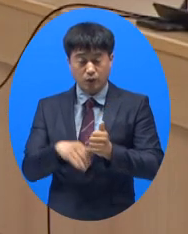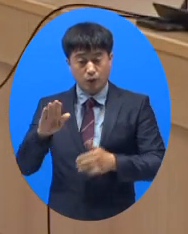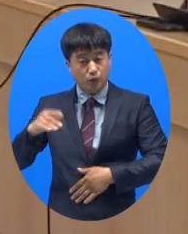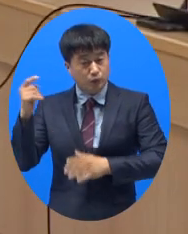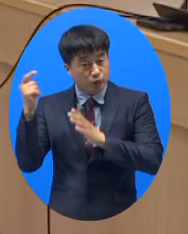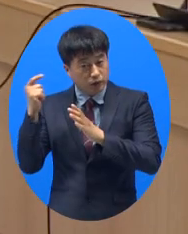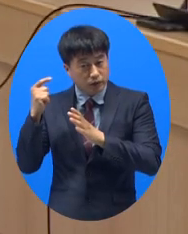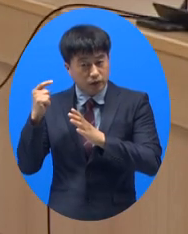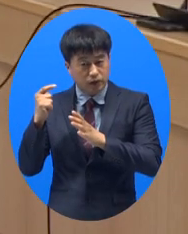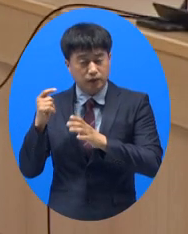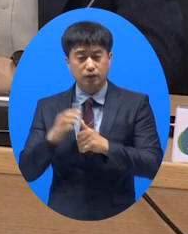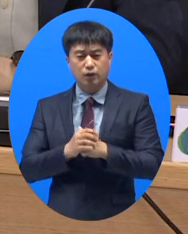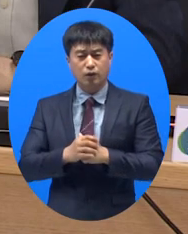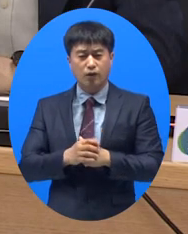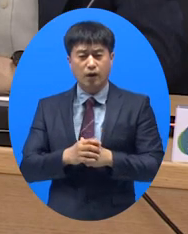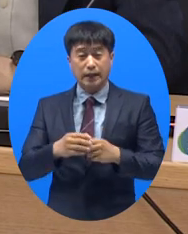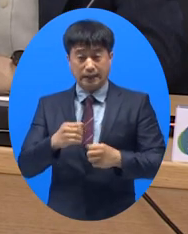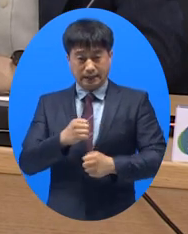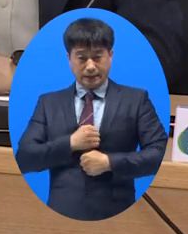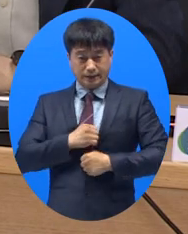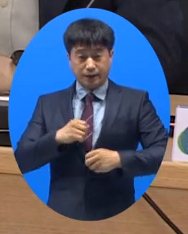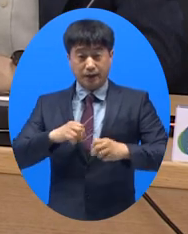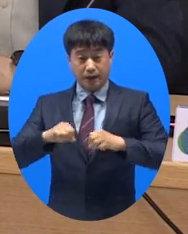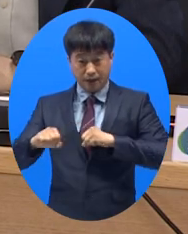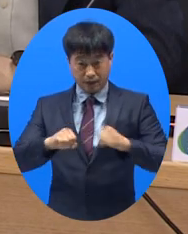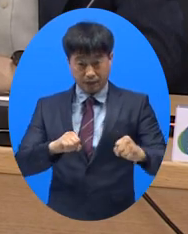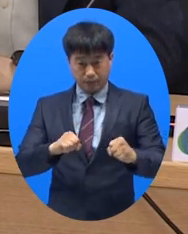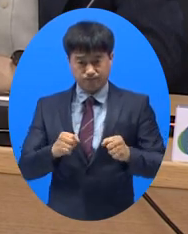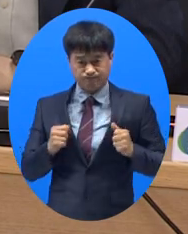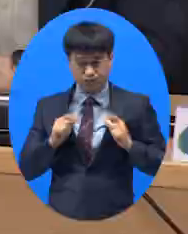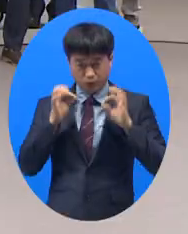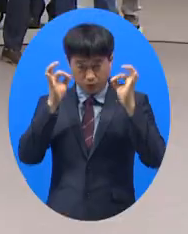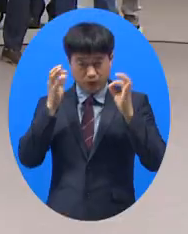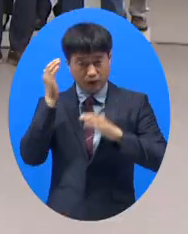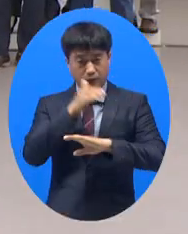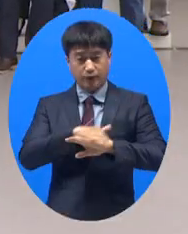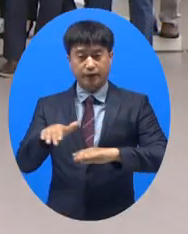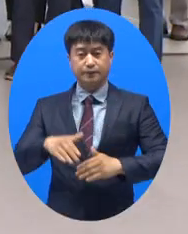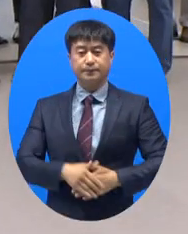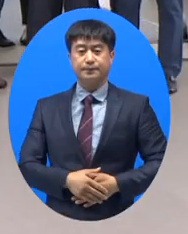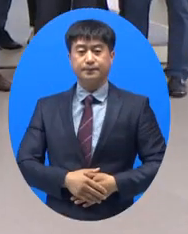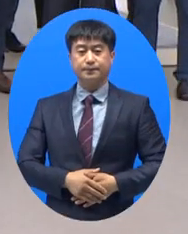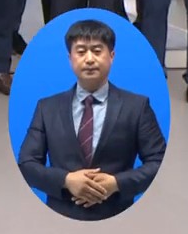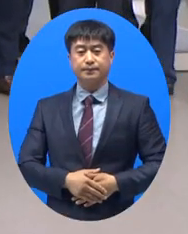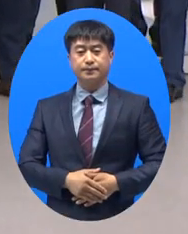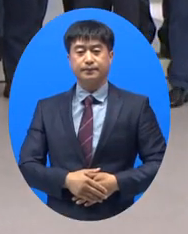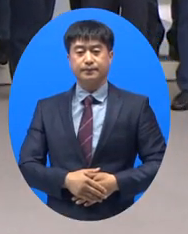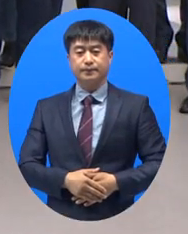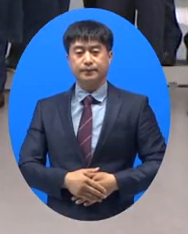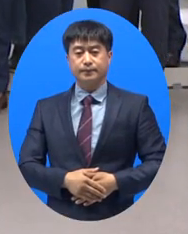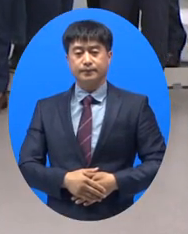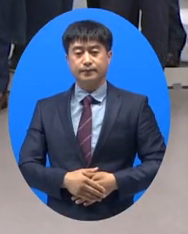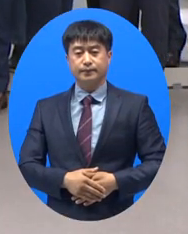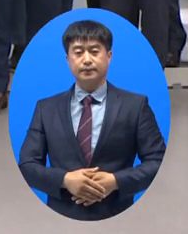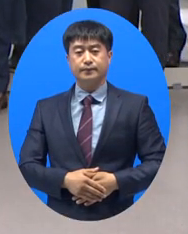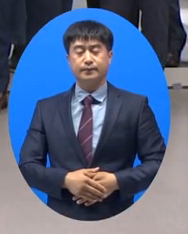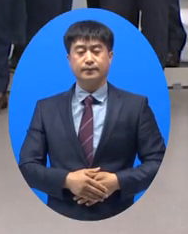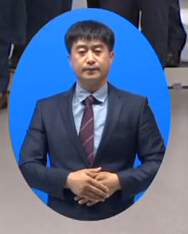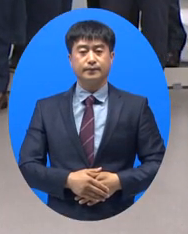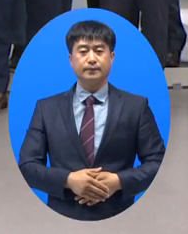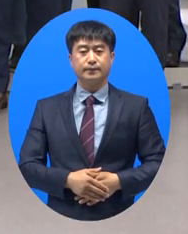담긴 실효성 있는 장단기 민생 안전 대응책 마련에 힘쓸 계획입니다. 경기 주TV 최창순입니다.